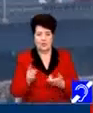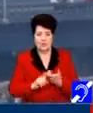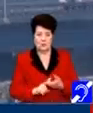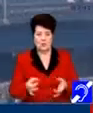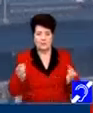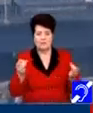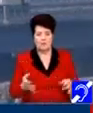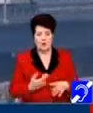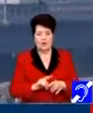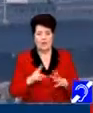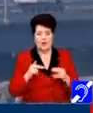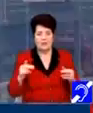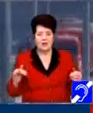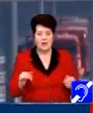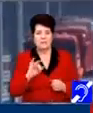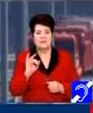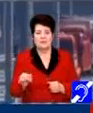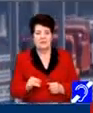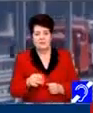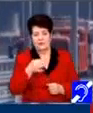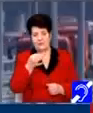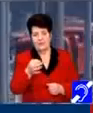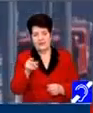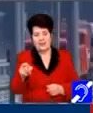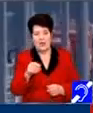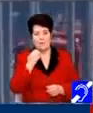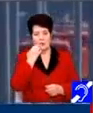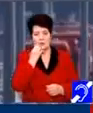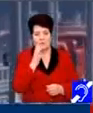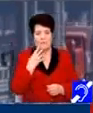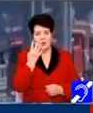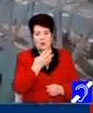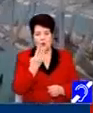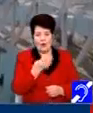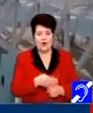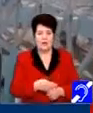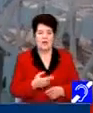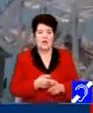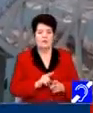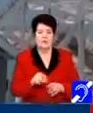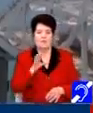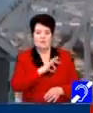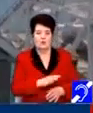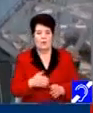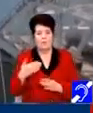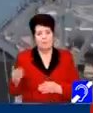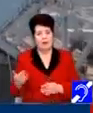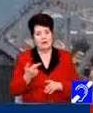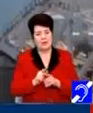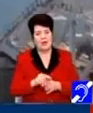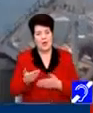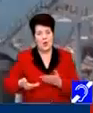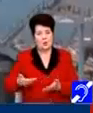legătura simbolică dintre Federație și peninsula anexată de Moscova acum 4 ani. Deocamdată s-a dat în folosință doar partea rutieră a